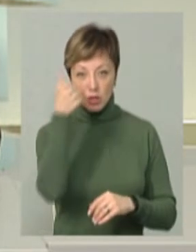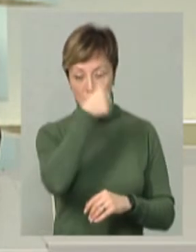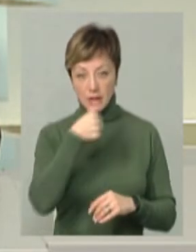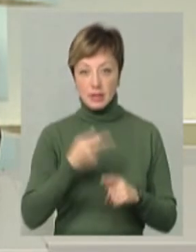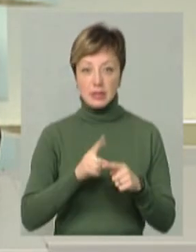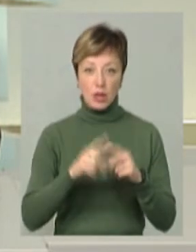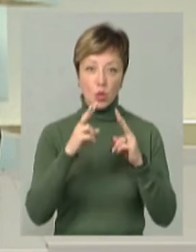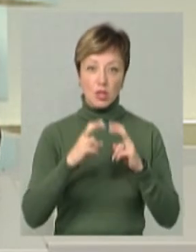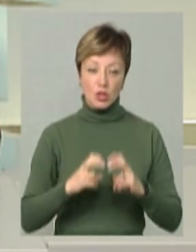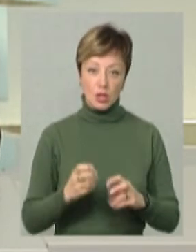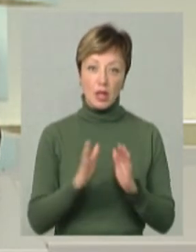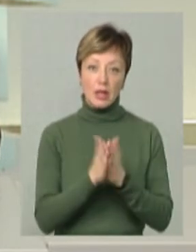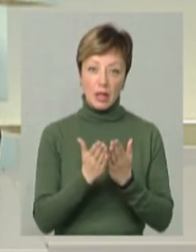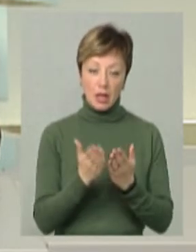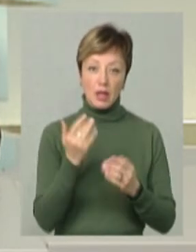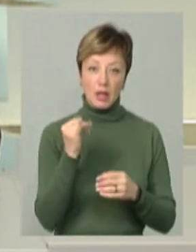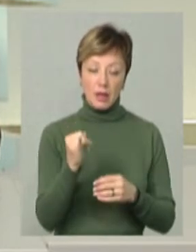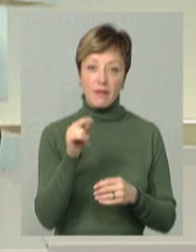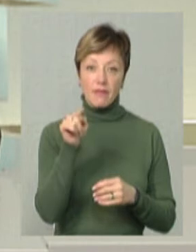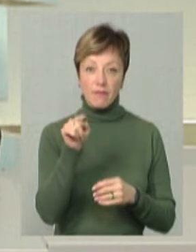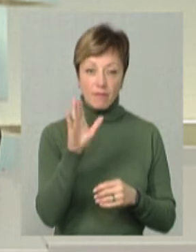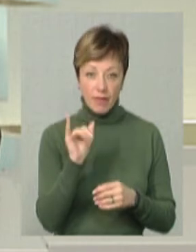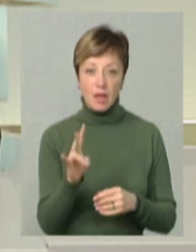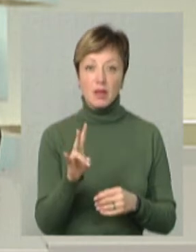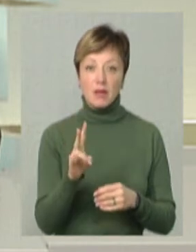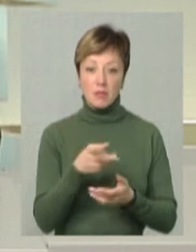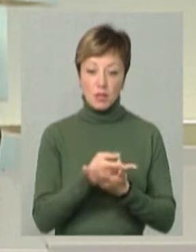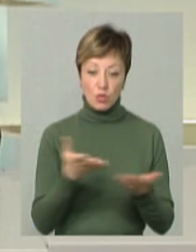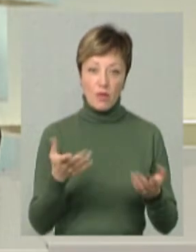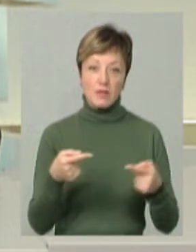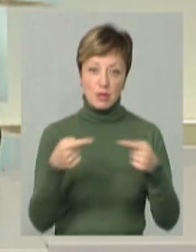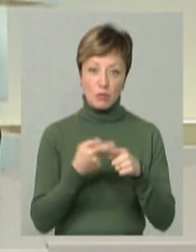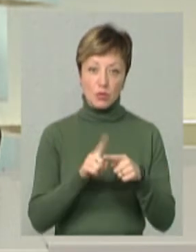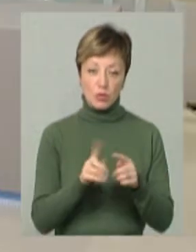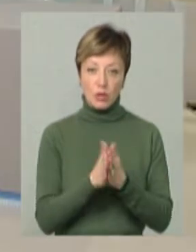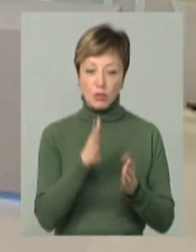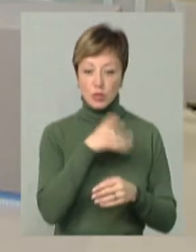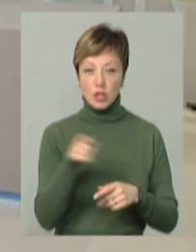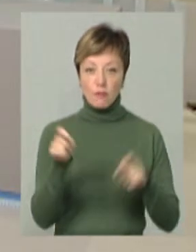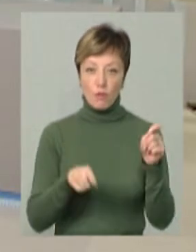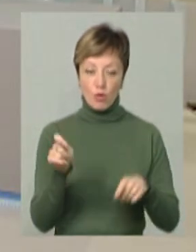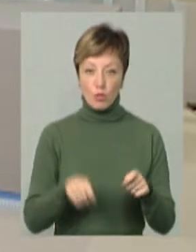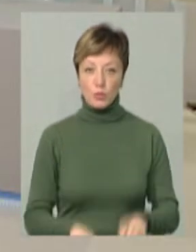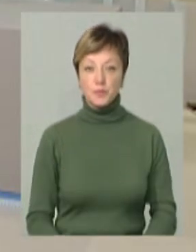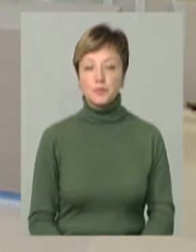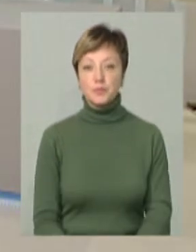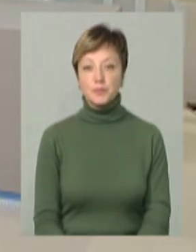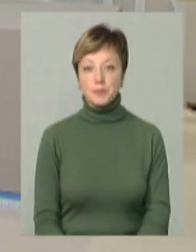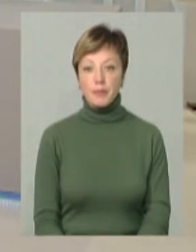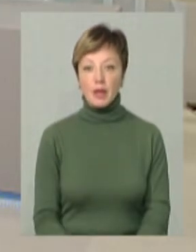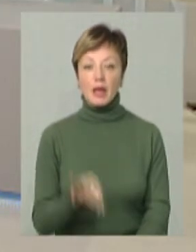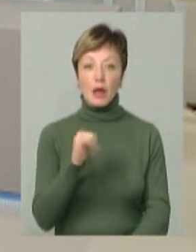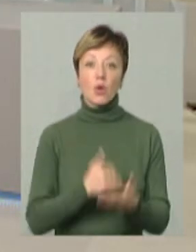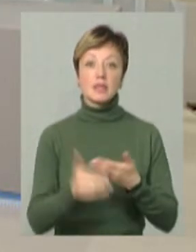1917-21 рік». Це дослідження книга, і, власне, він презентував саме оцю книгу під час форуму проведеного. Ну